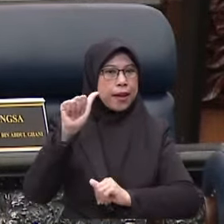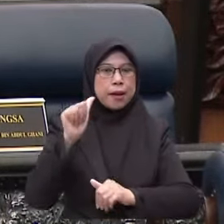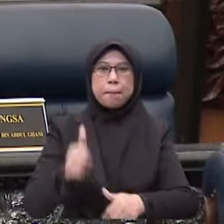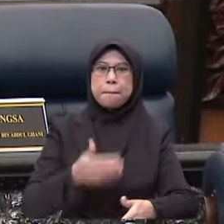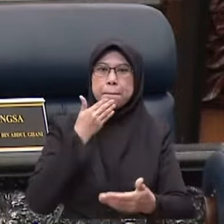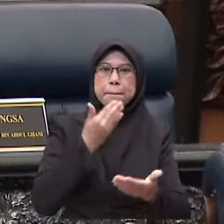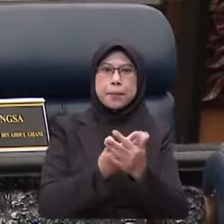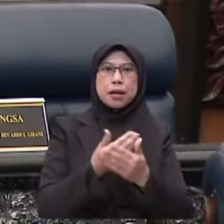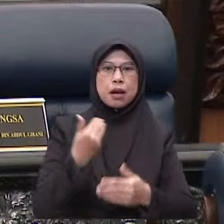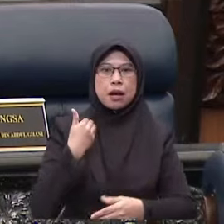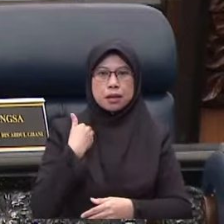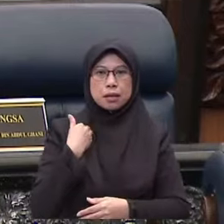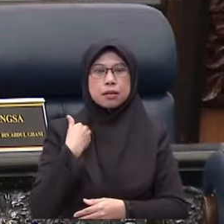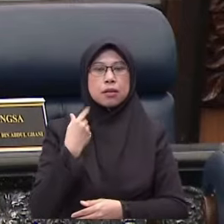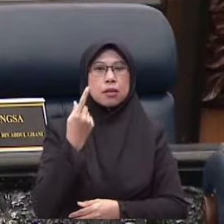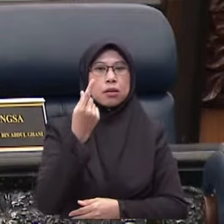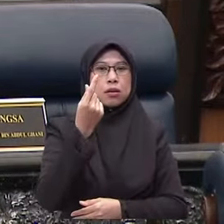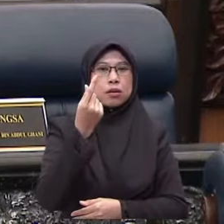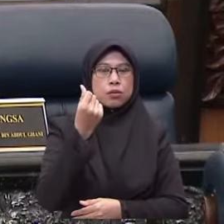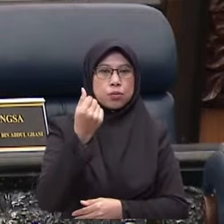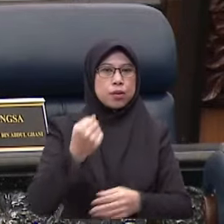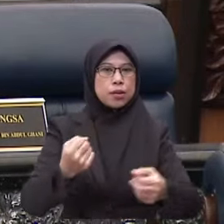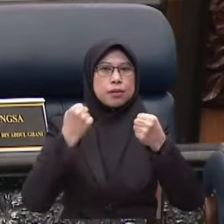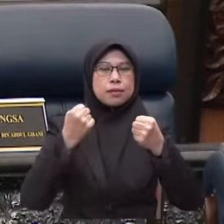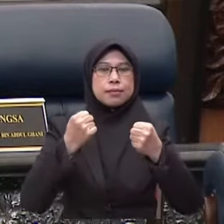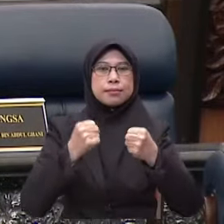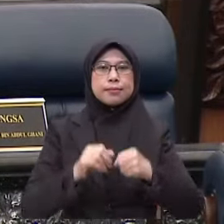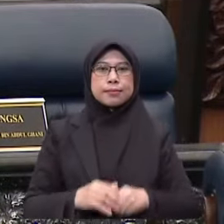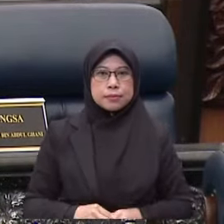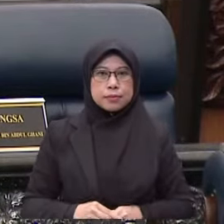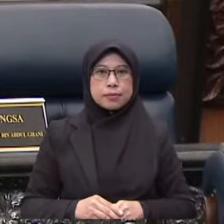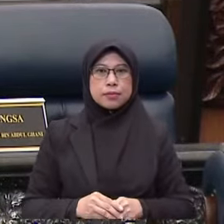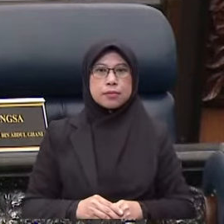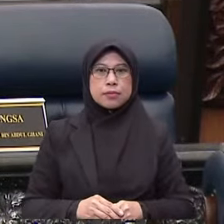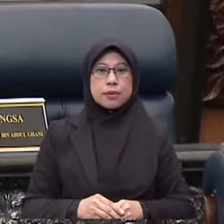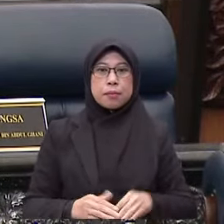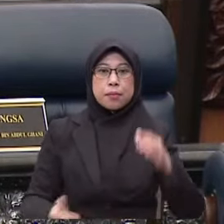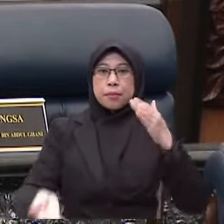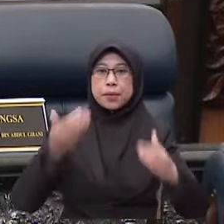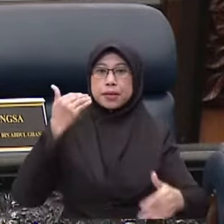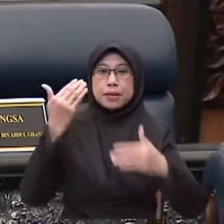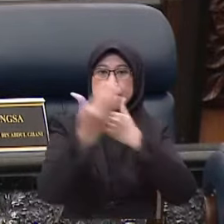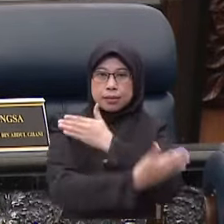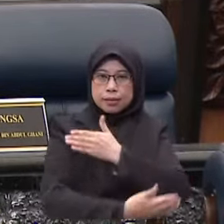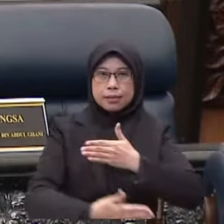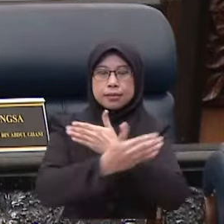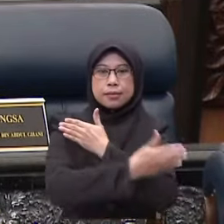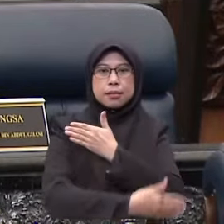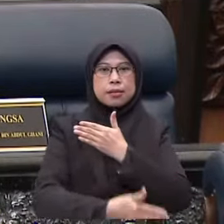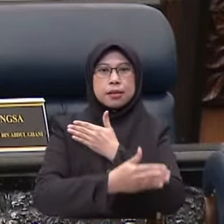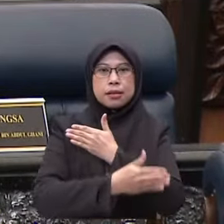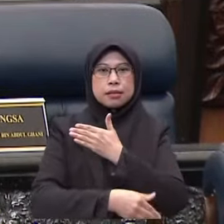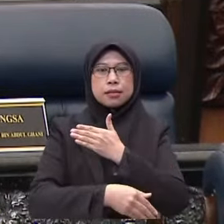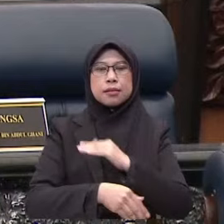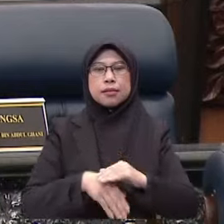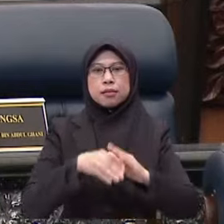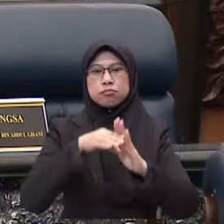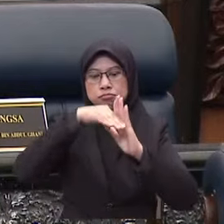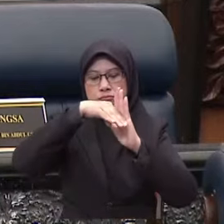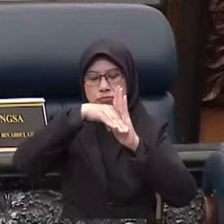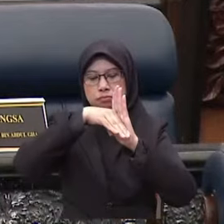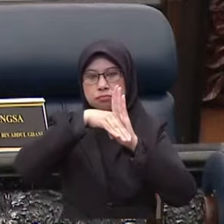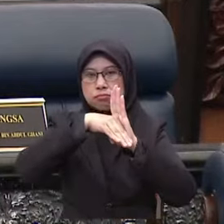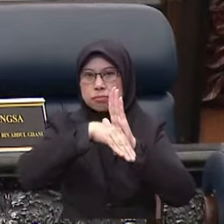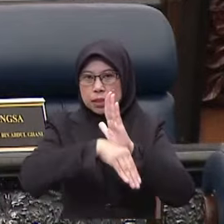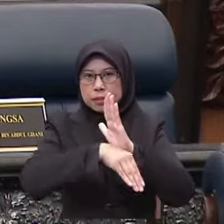rata-ratanyayai mata Wang yang lebih kuk secara relatif berbanding negara-egara yang mempunyai rating yang lebih rendah